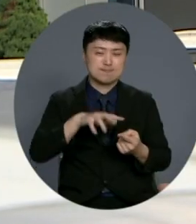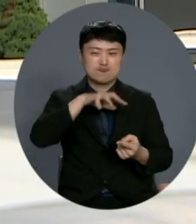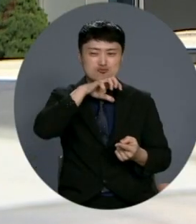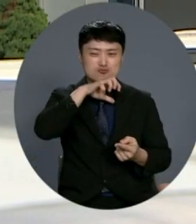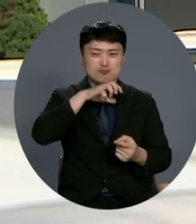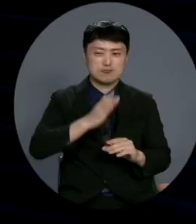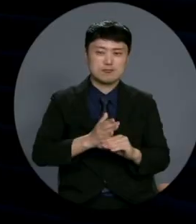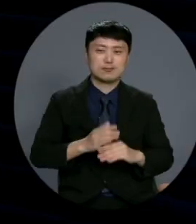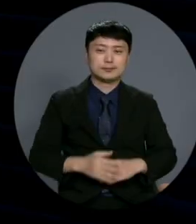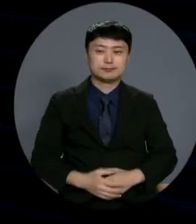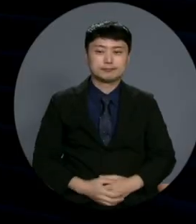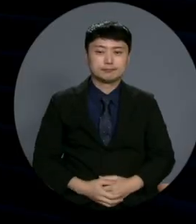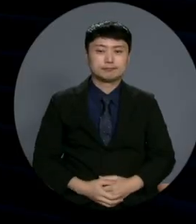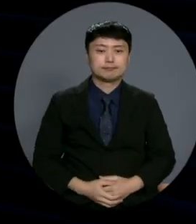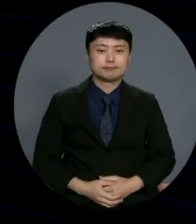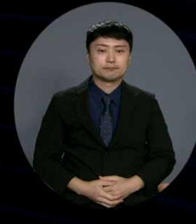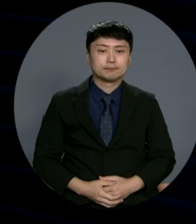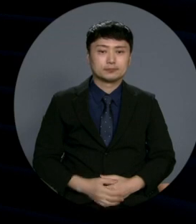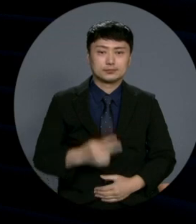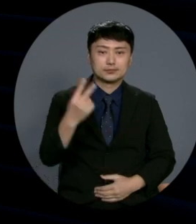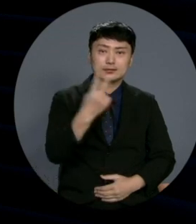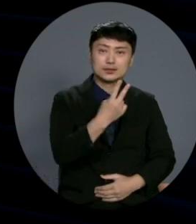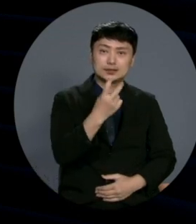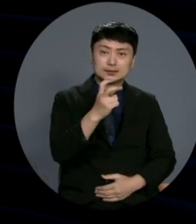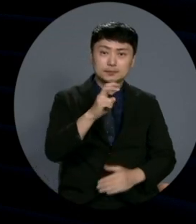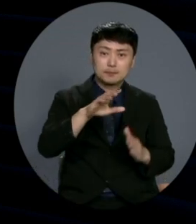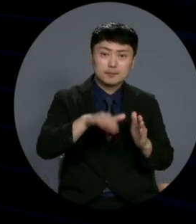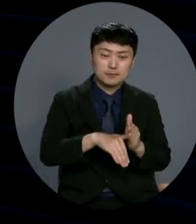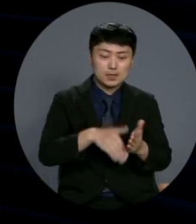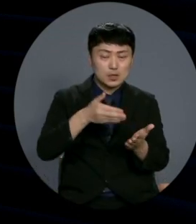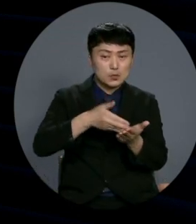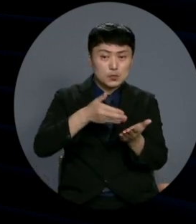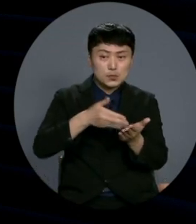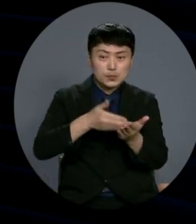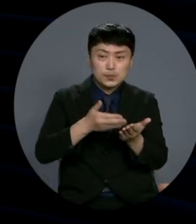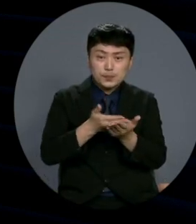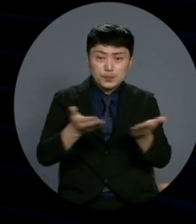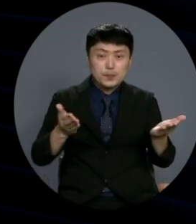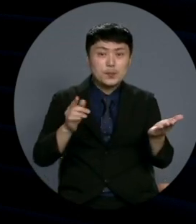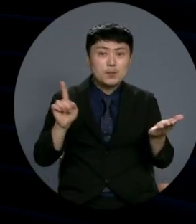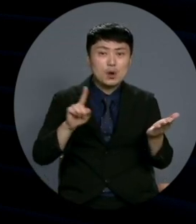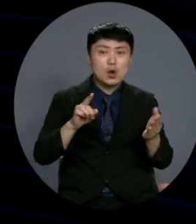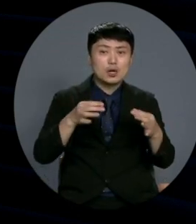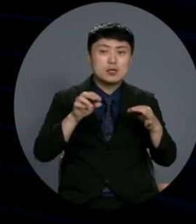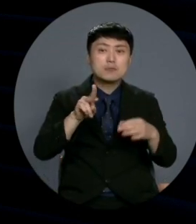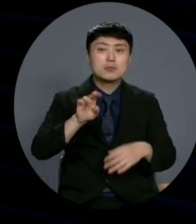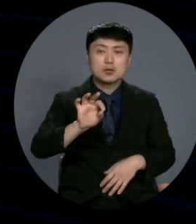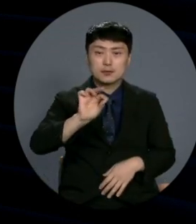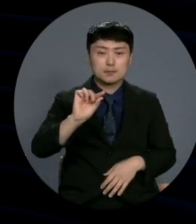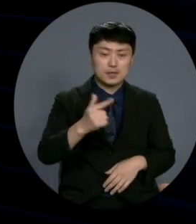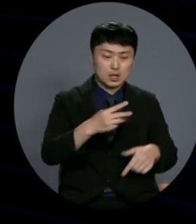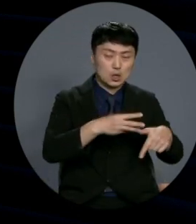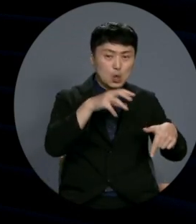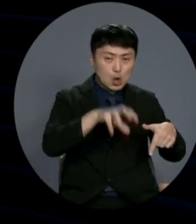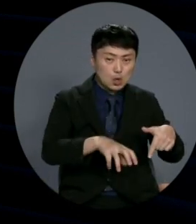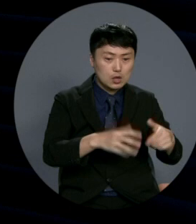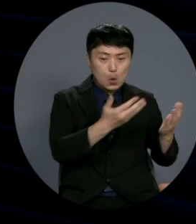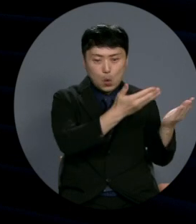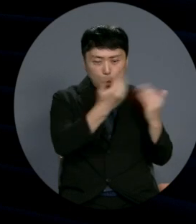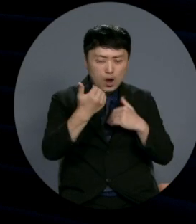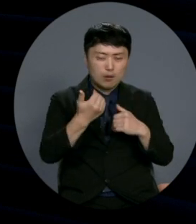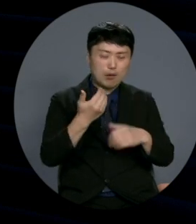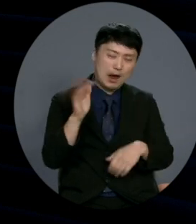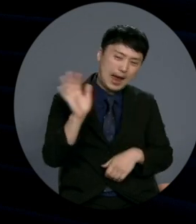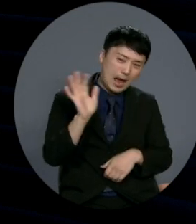드러냈습니다 2020년 당시 언론보도 내용은 김영만 군위군수가 공항 유치신청을